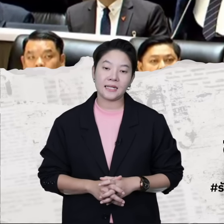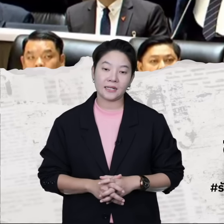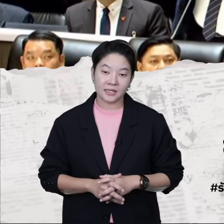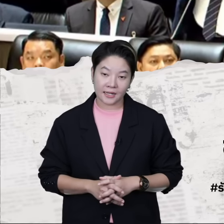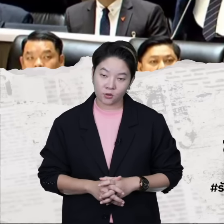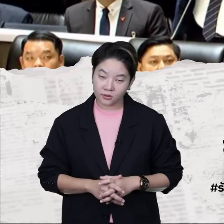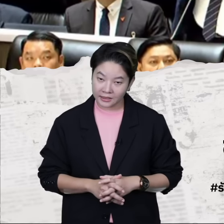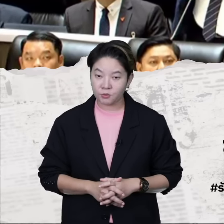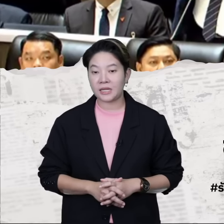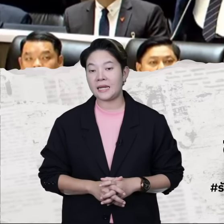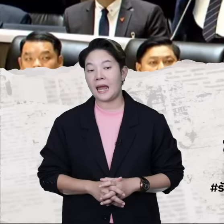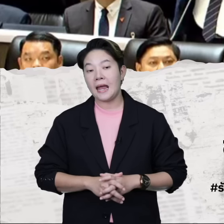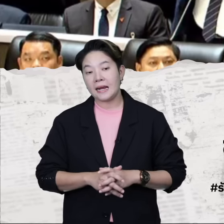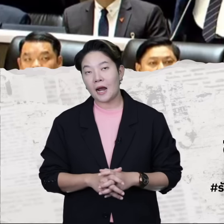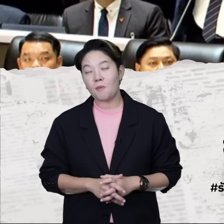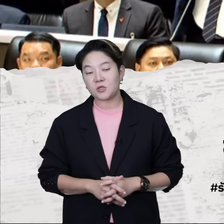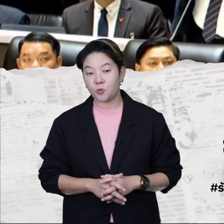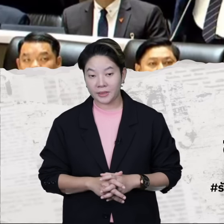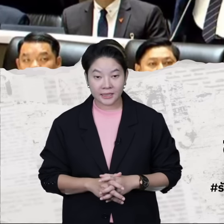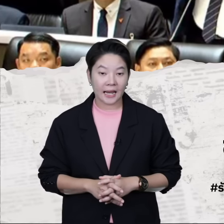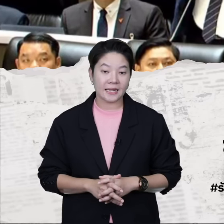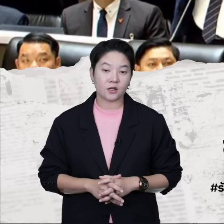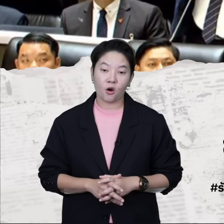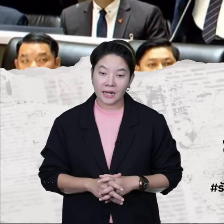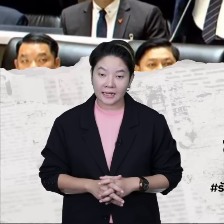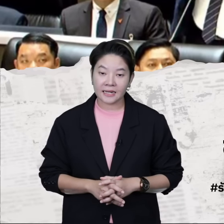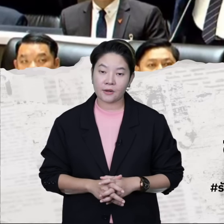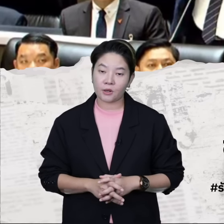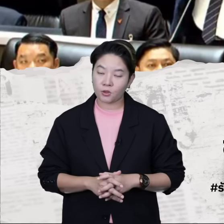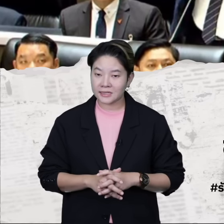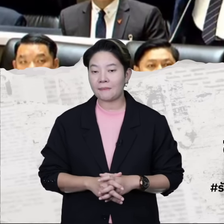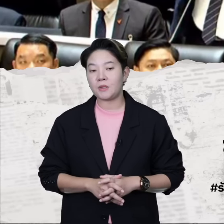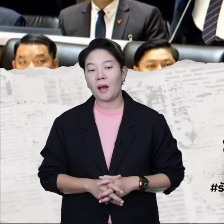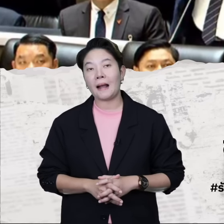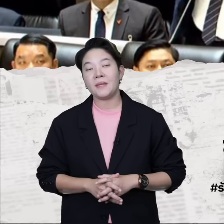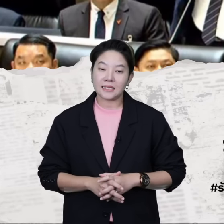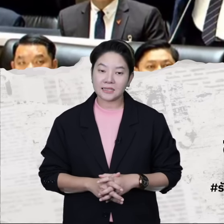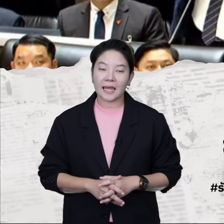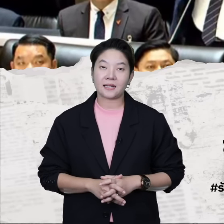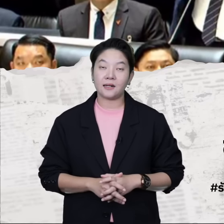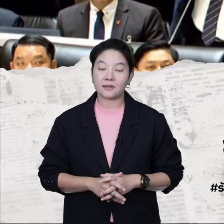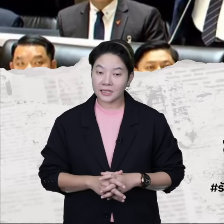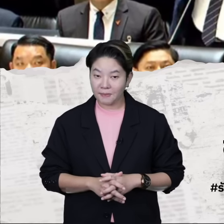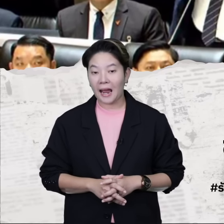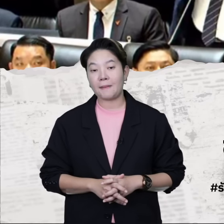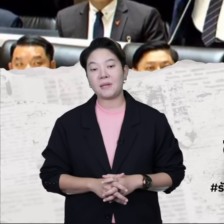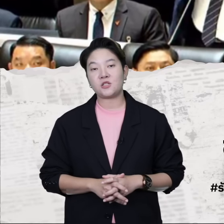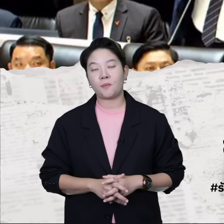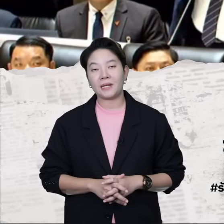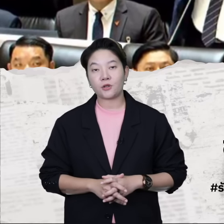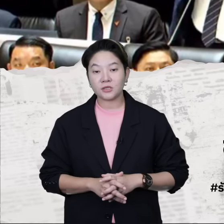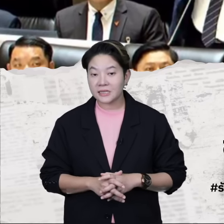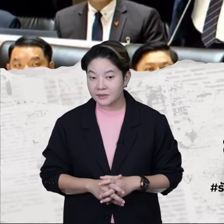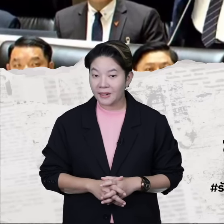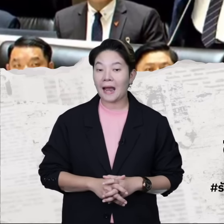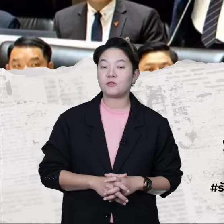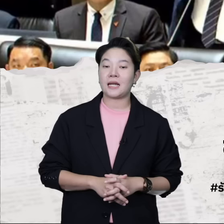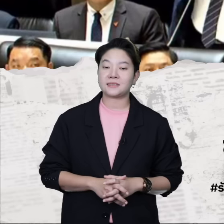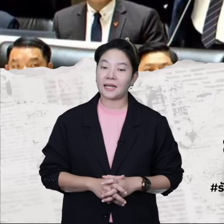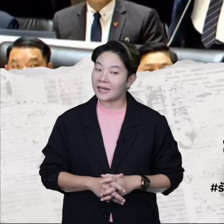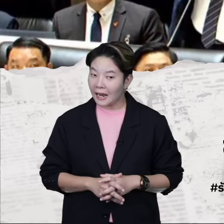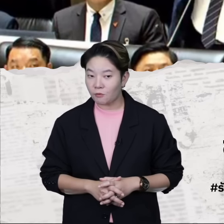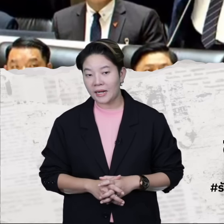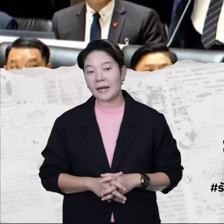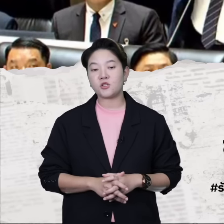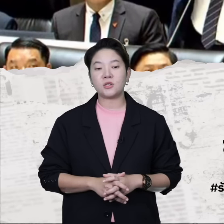นการที่อดีตนายกรัฐมนตรีเนี่ยเข้ามาสู่ประเทศไทยเนี่ยก่อนหน้านั้นเนี่ยเราก็ทราบดีว่าตั้งแต่เกิดรัฐประหารปี2549จ